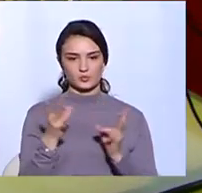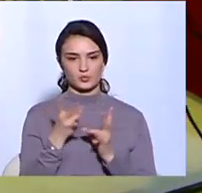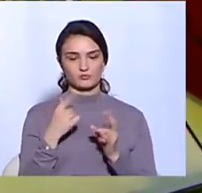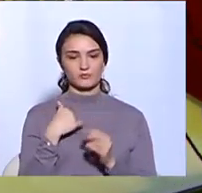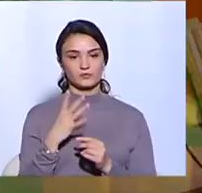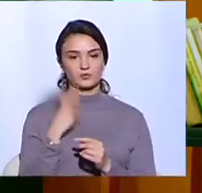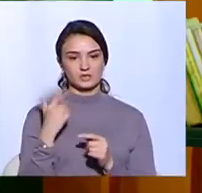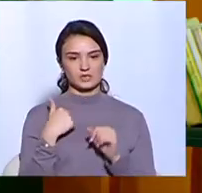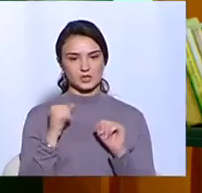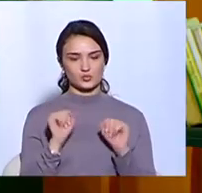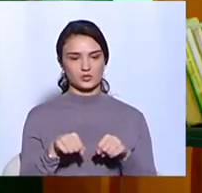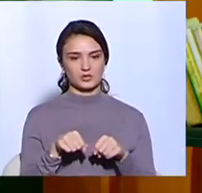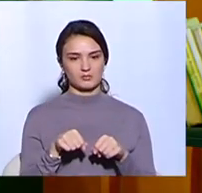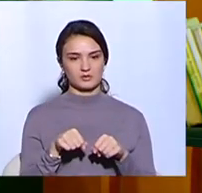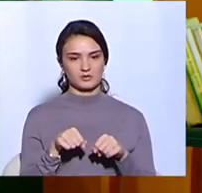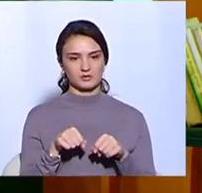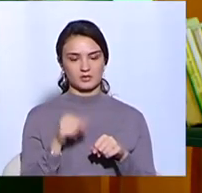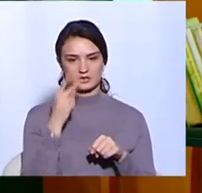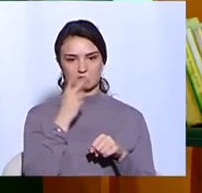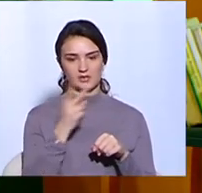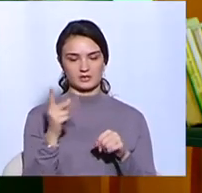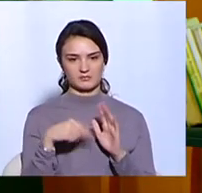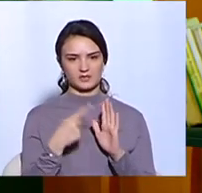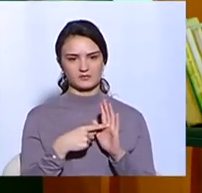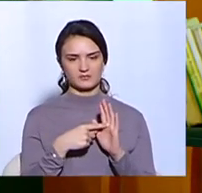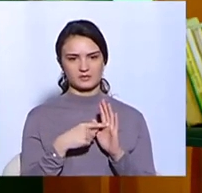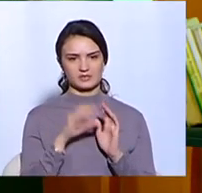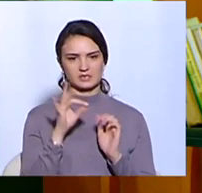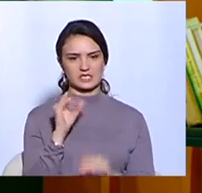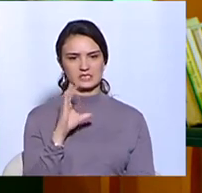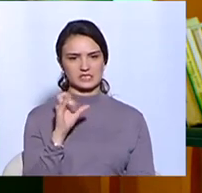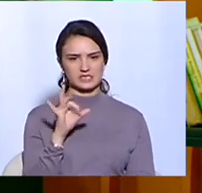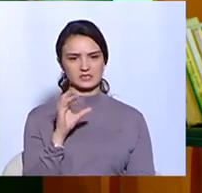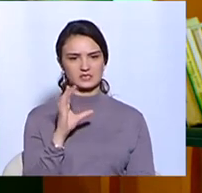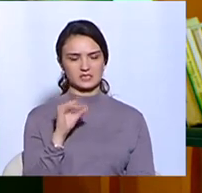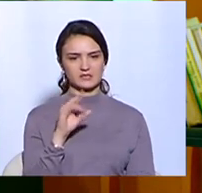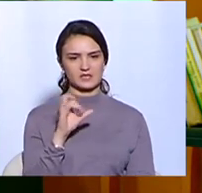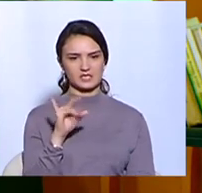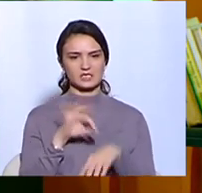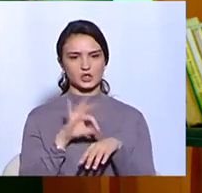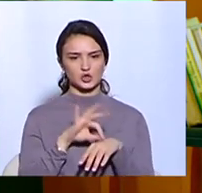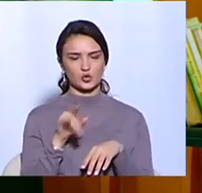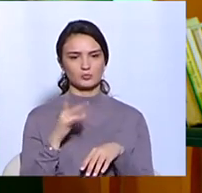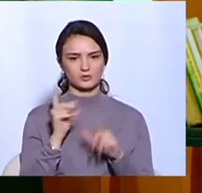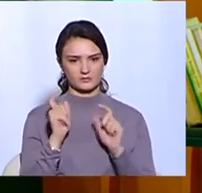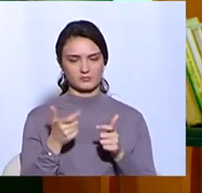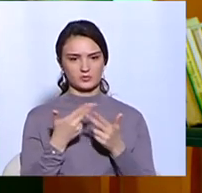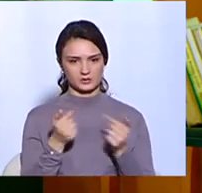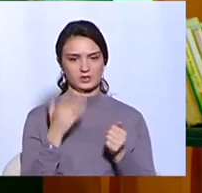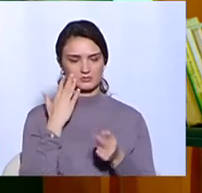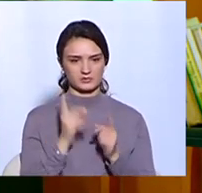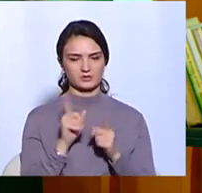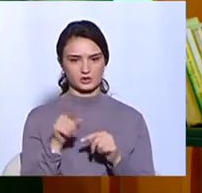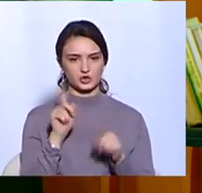ჩვენ ქონდა საშუალება გადაგვეხედა ამ კითხვებისთვის რასელ სილვერის სინდრომზე გვეკითხებიან. უნდა დავეთანხმოთ, რომ ეს